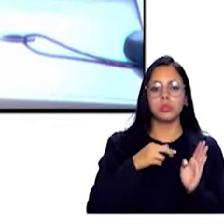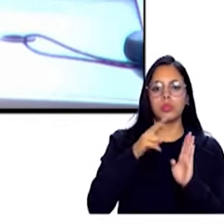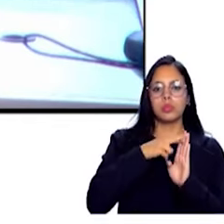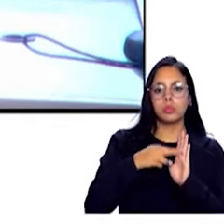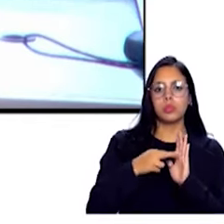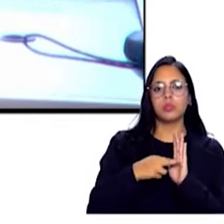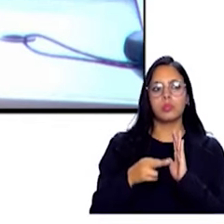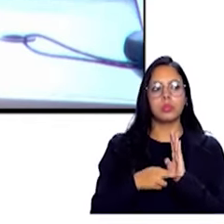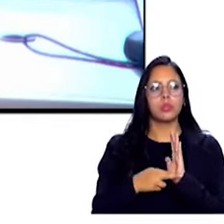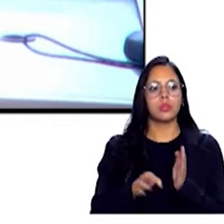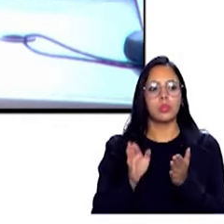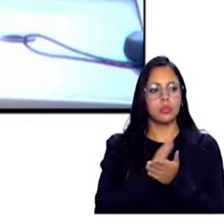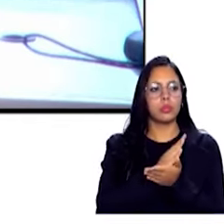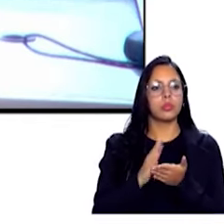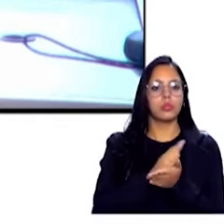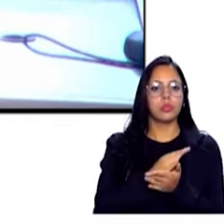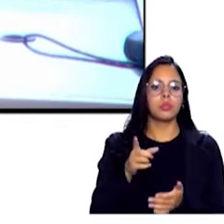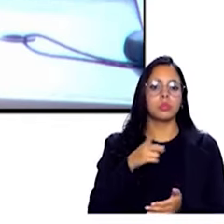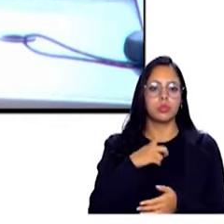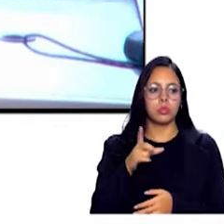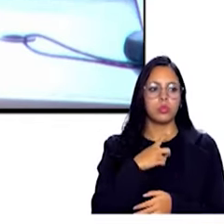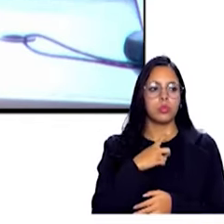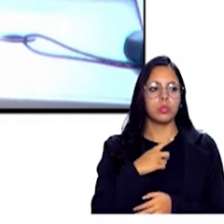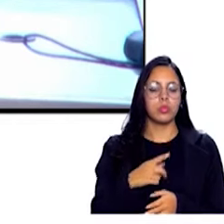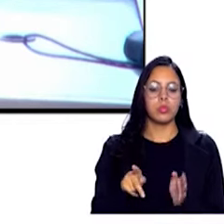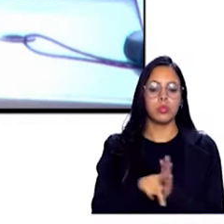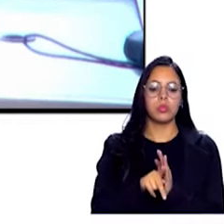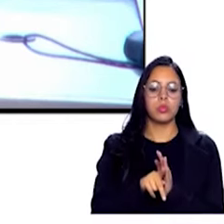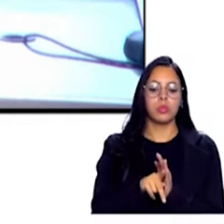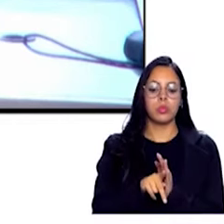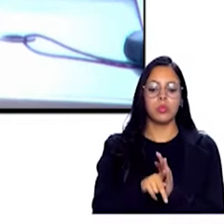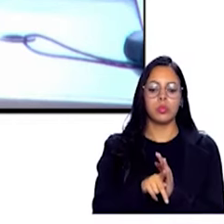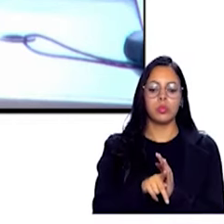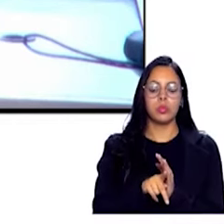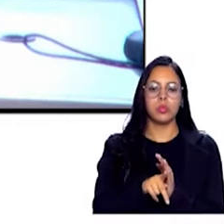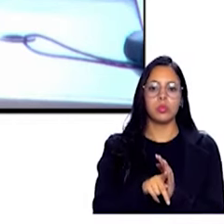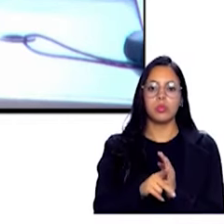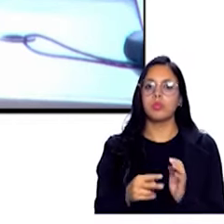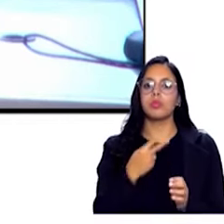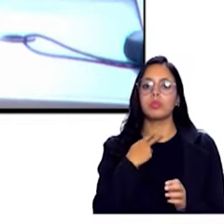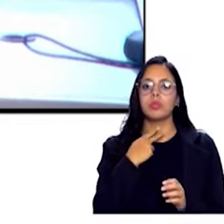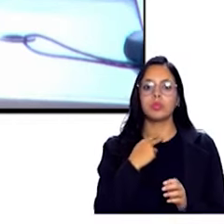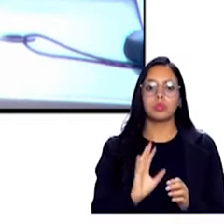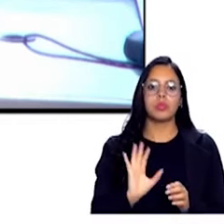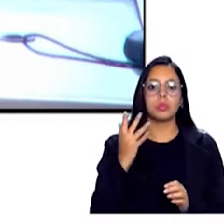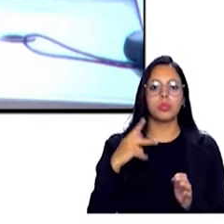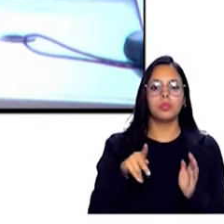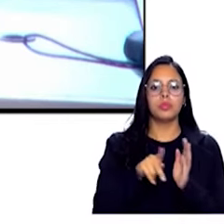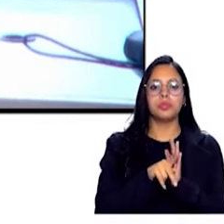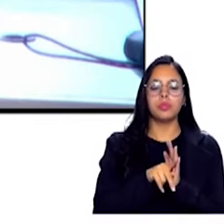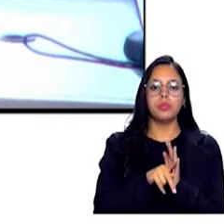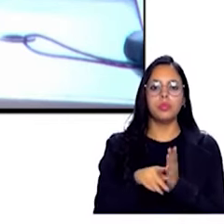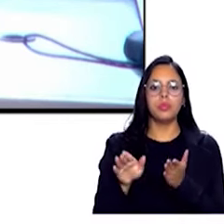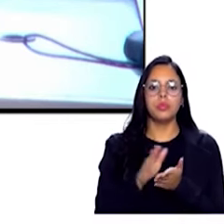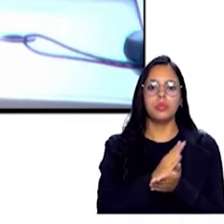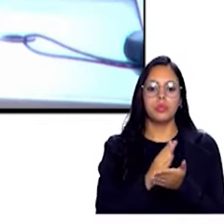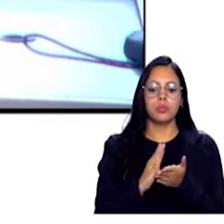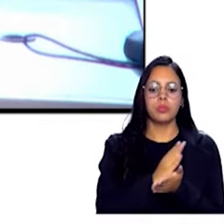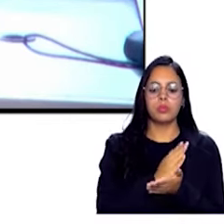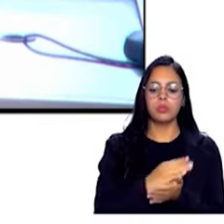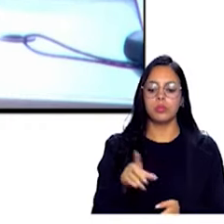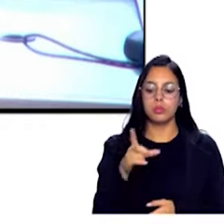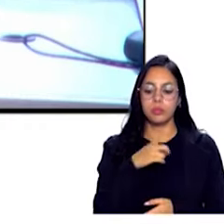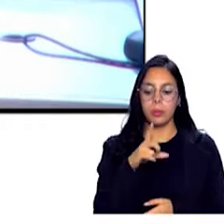pas poser question nouvelles et cetera et cetera mais sinon tout Le Monde doit pouvoir accéder à la cour de cassation c'est le cas en France